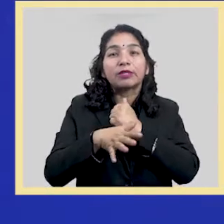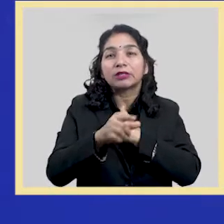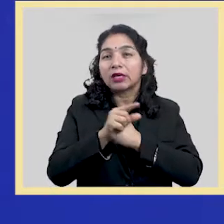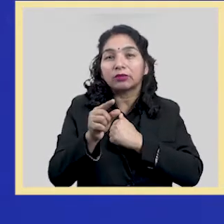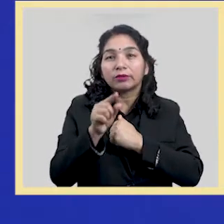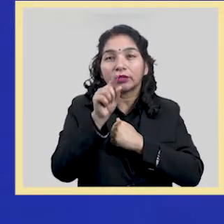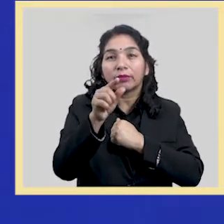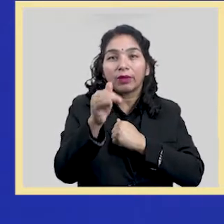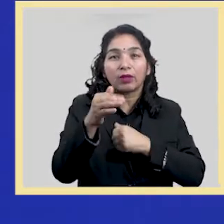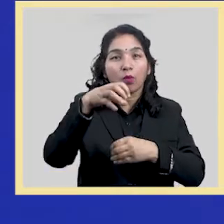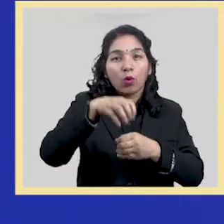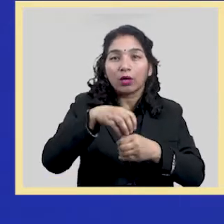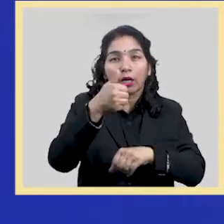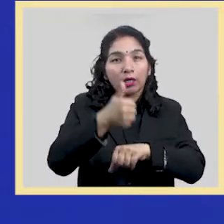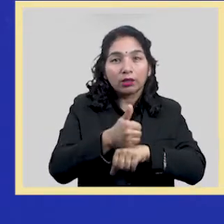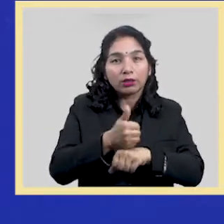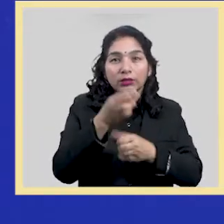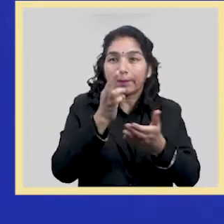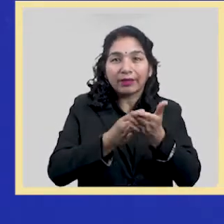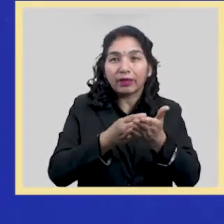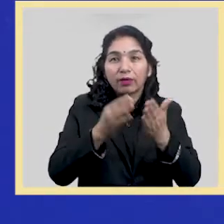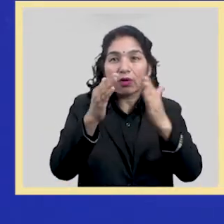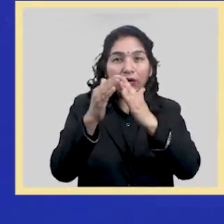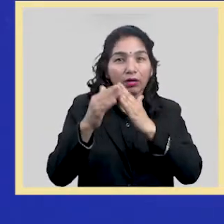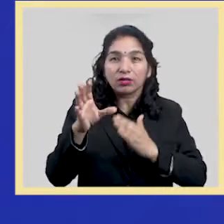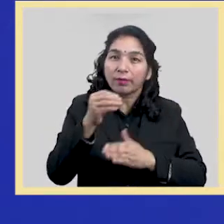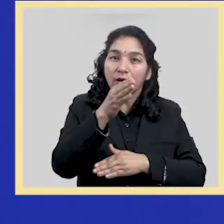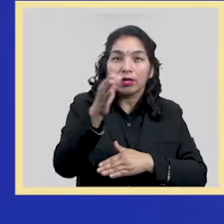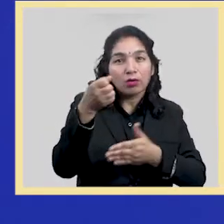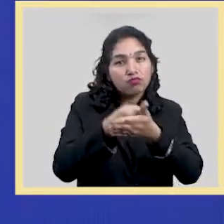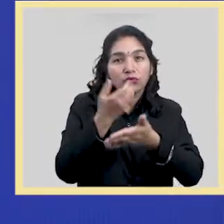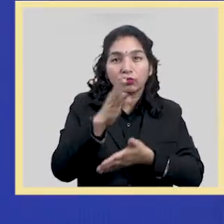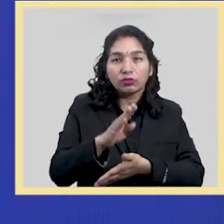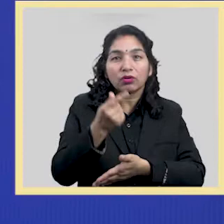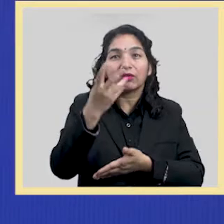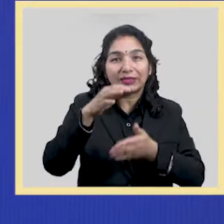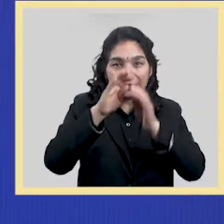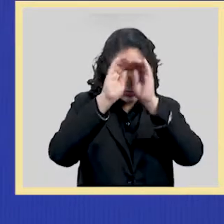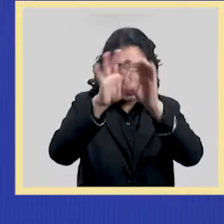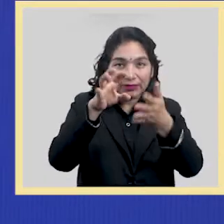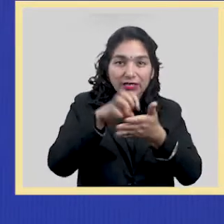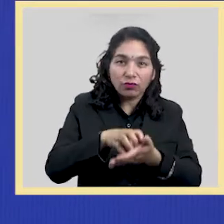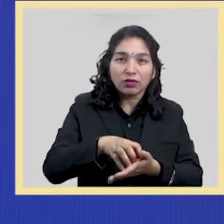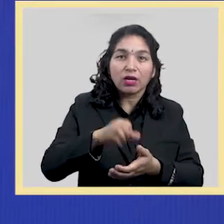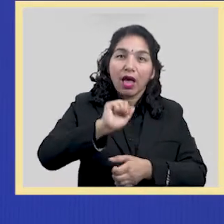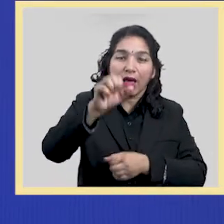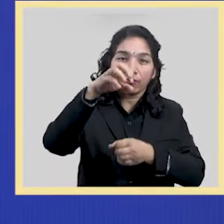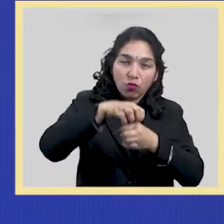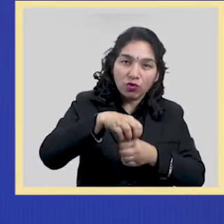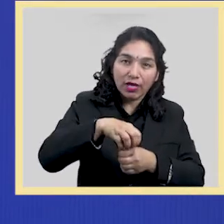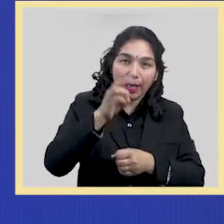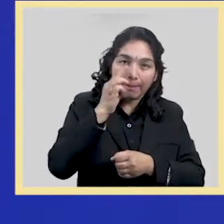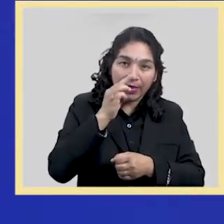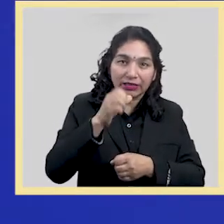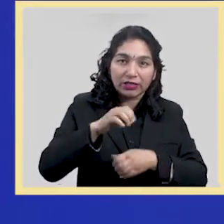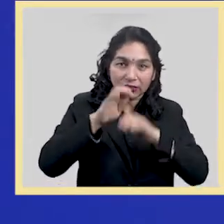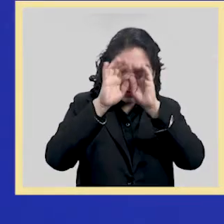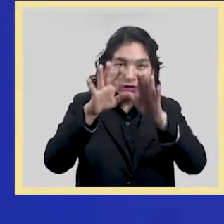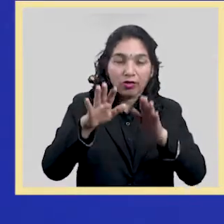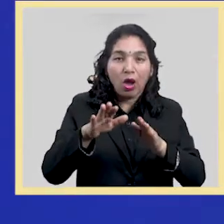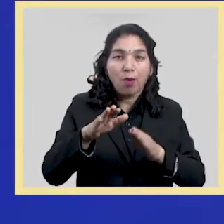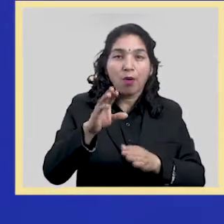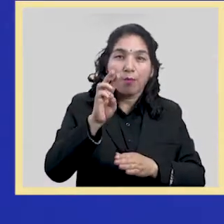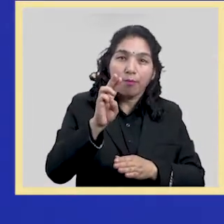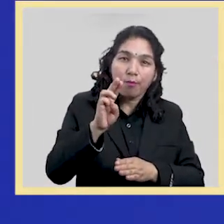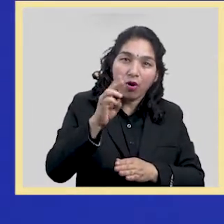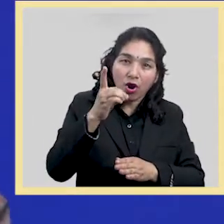सवालमा छ नि। जस्तो हजुर त अब वडा अध्यक्षज्यू मात्र नभएर घर घर सबै कहाँ पुग्नुहुन्छ होइन, कतिपय सार्वजनिक ठाउँहरू छन् वडा आफ्नो वडाहरूमा होइन, ती सार्वजनिक